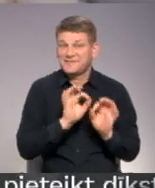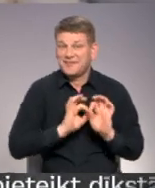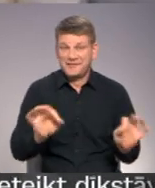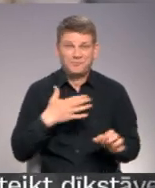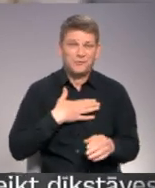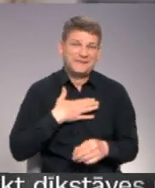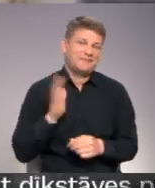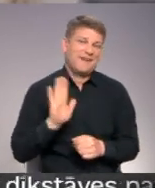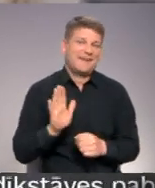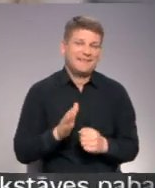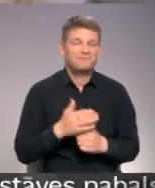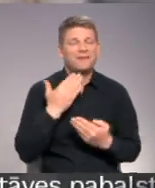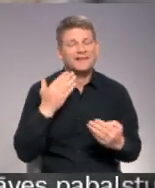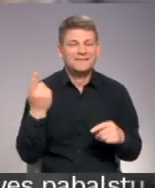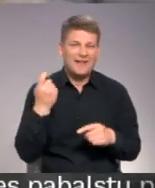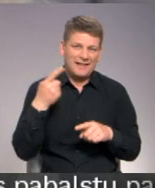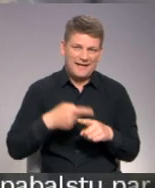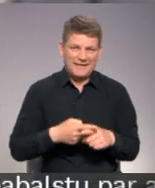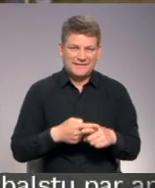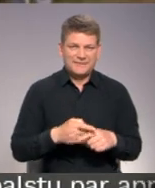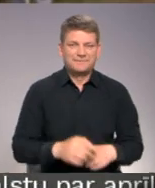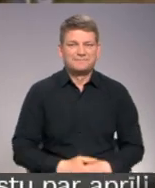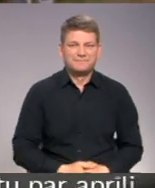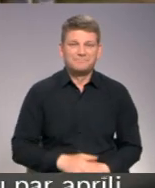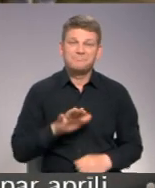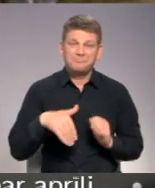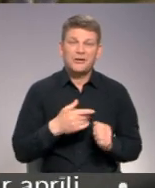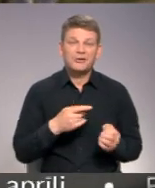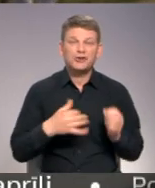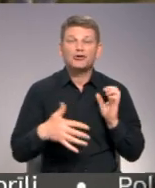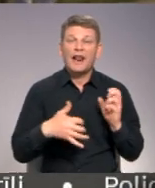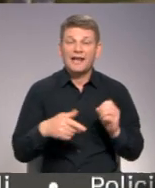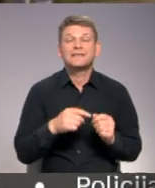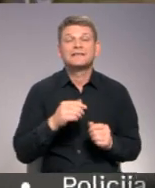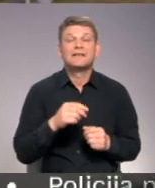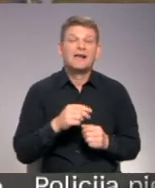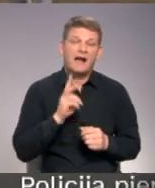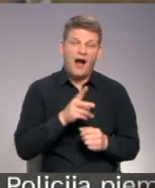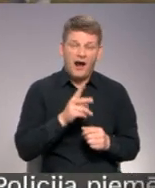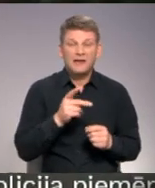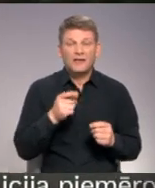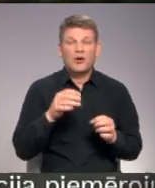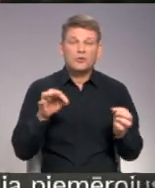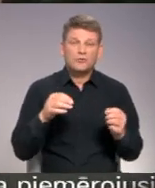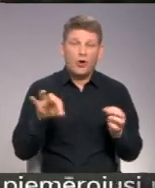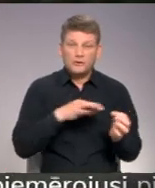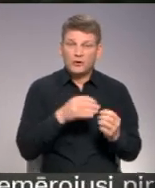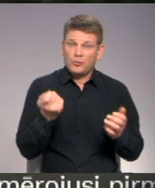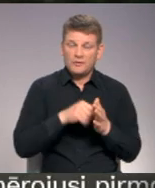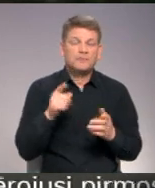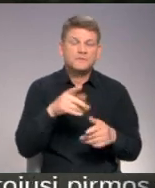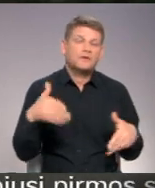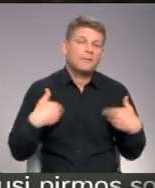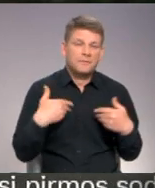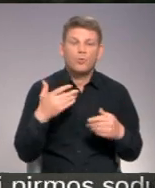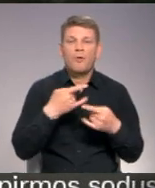mums sveiktu. Paldies vēlreiz. Spasība, paldies. Pēc čelista Kārļa Klotiņa koncerta noslēguma cilvēki ar sajūsmu aplaudēja